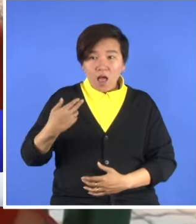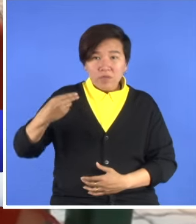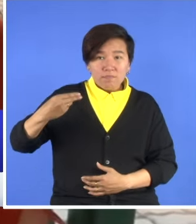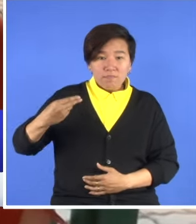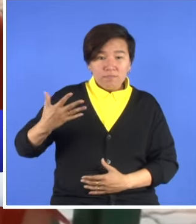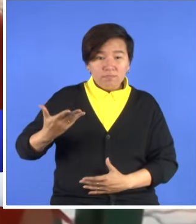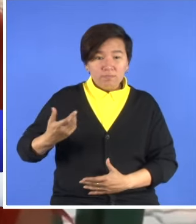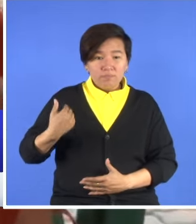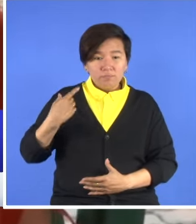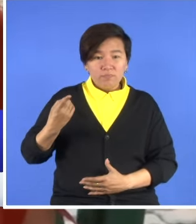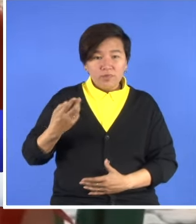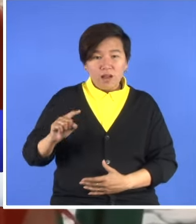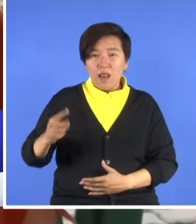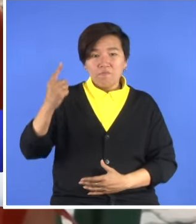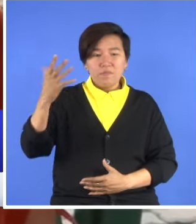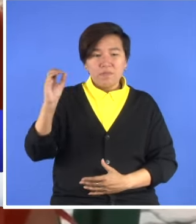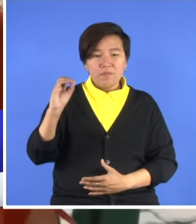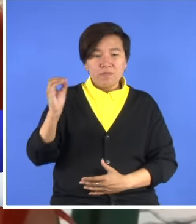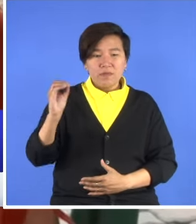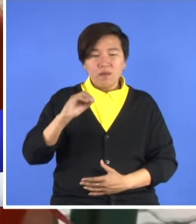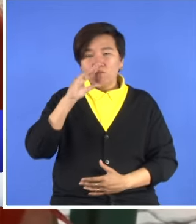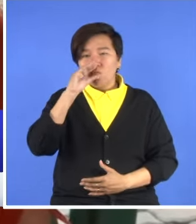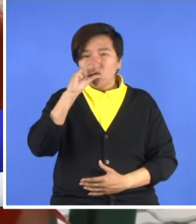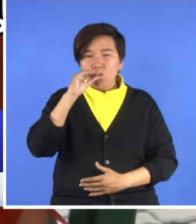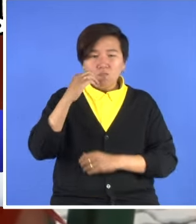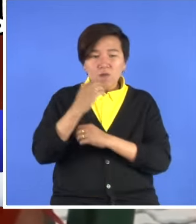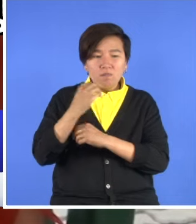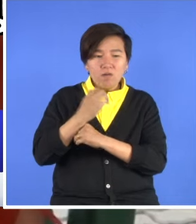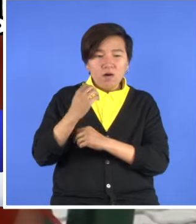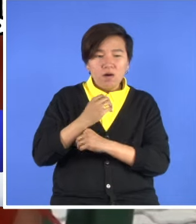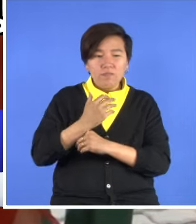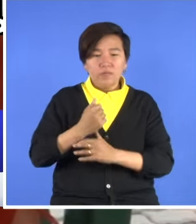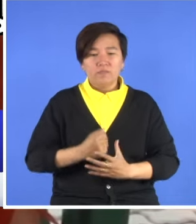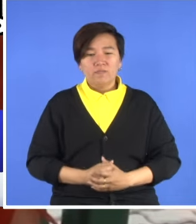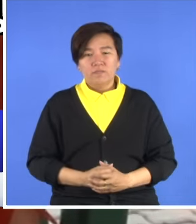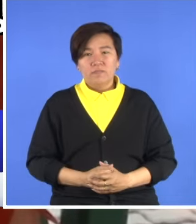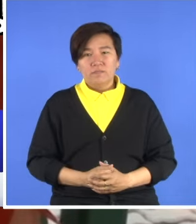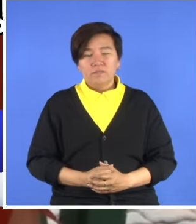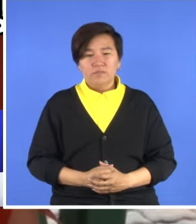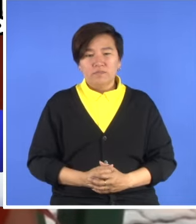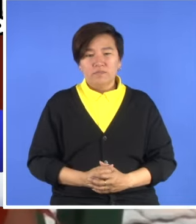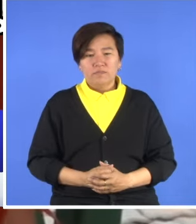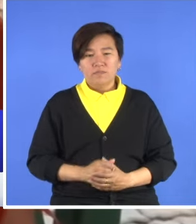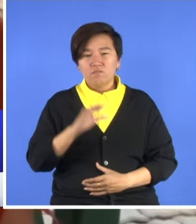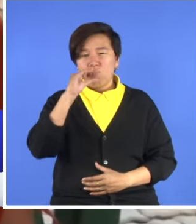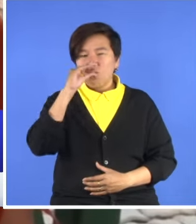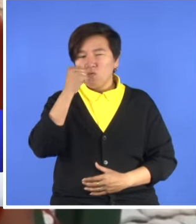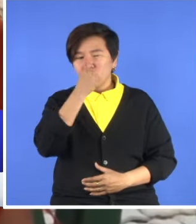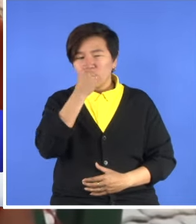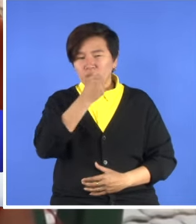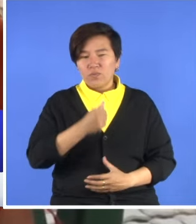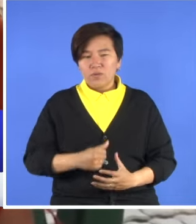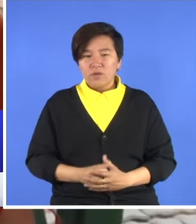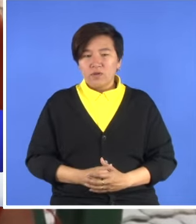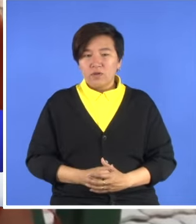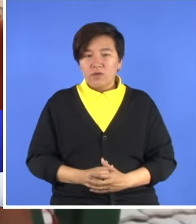มั้ยตอนแรกไม่มีไอ้ไปไปมามเขามาขู่ขู่ว่าลักษณะการขู่เขาคุยว่าไงเขาพูดว่าไงเขาขู่